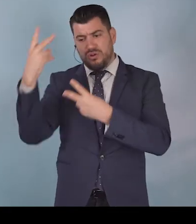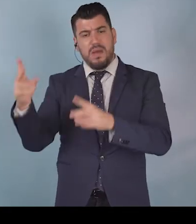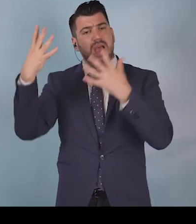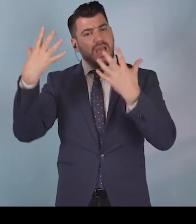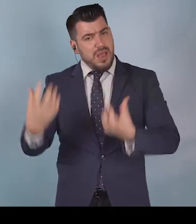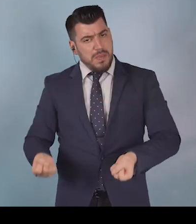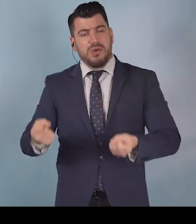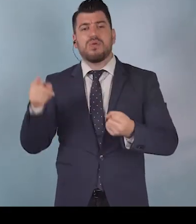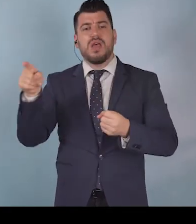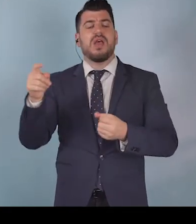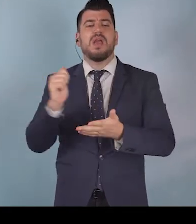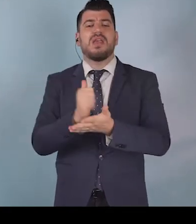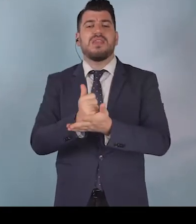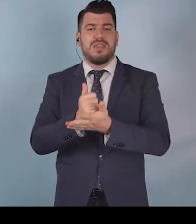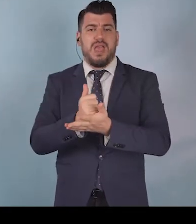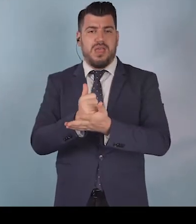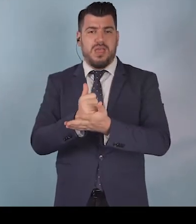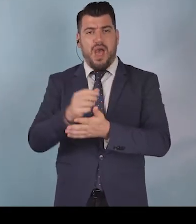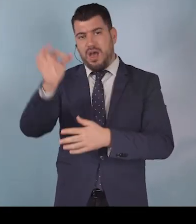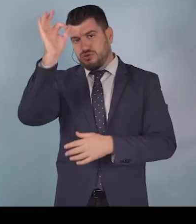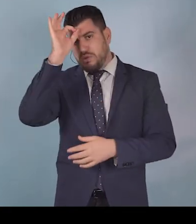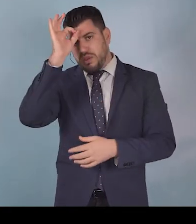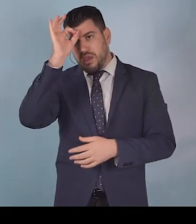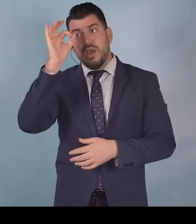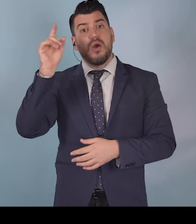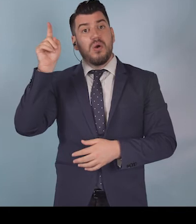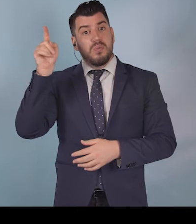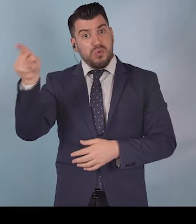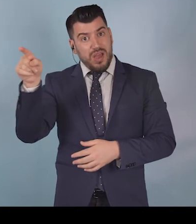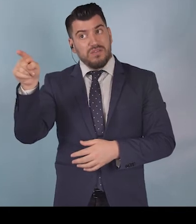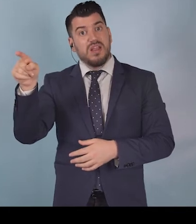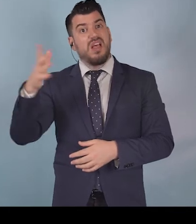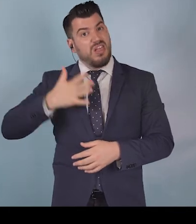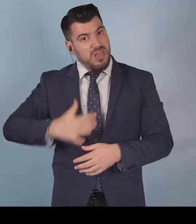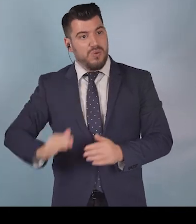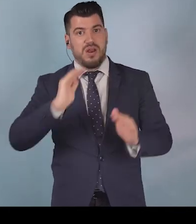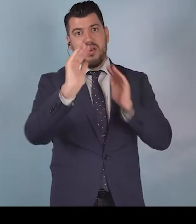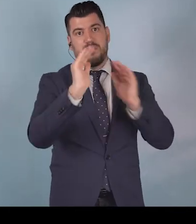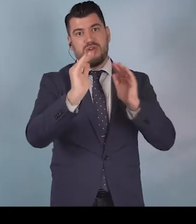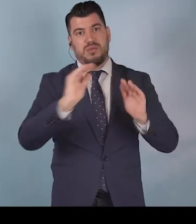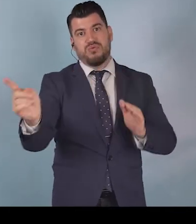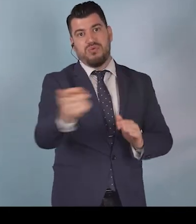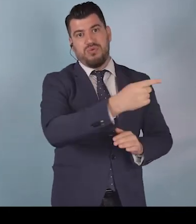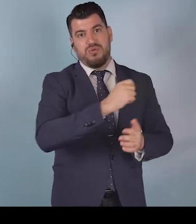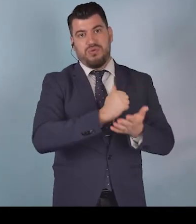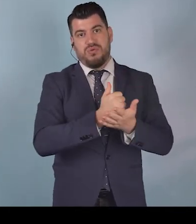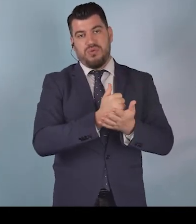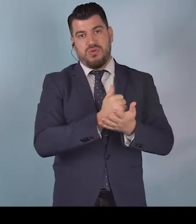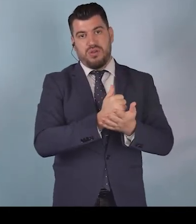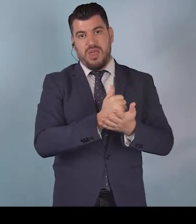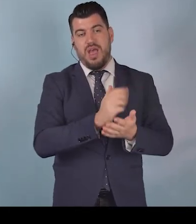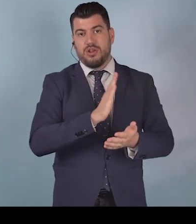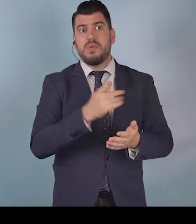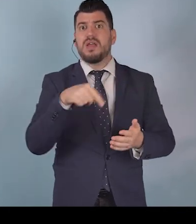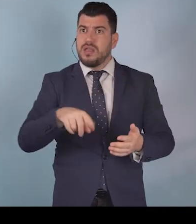επίσης μέλη της ΛΟΑΤΚΙ κοινότητας, τα οποία επίσης προστατεύουν όλους μας. Υπάρχει και το αντίστοιχο